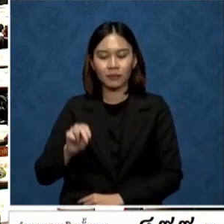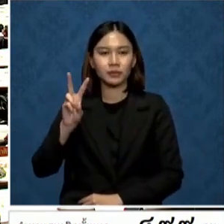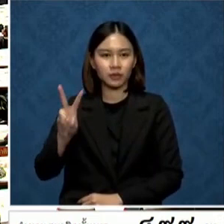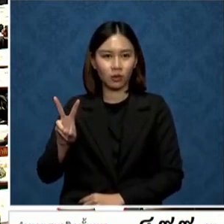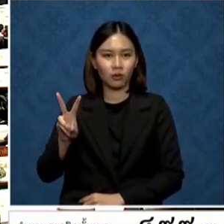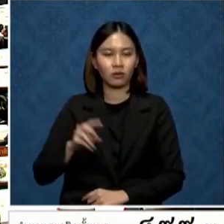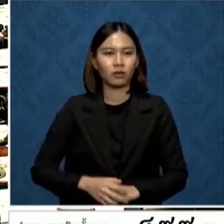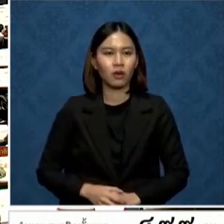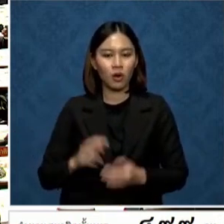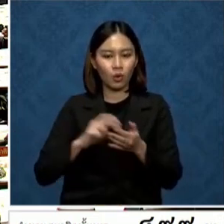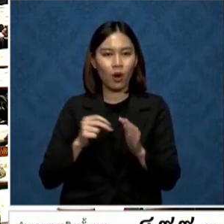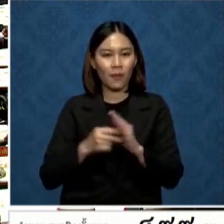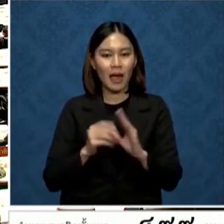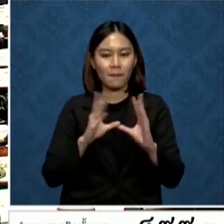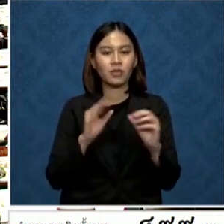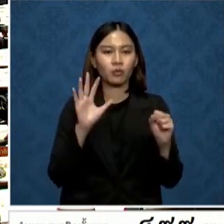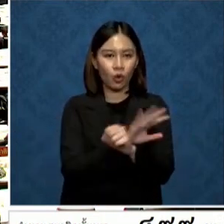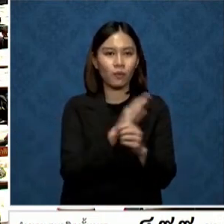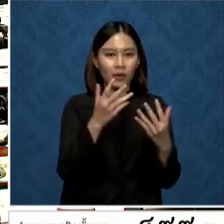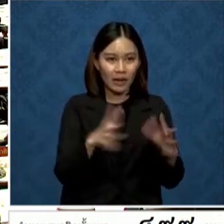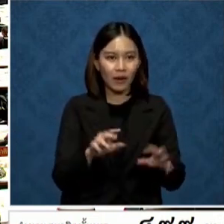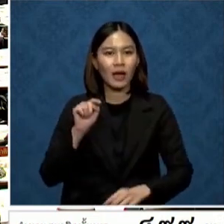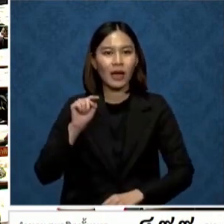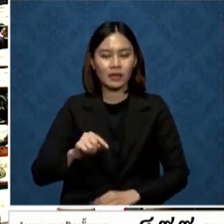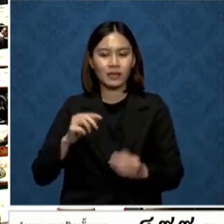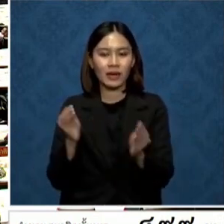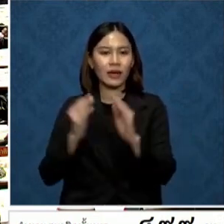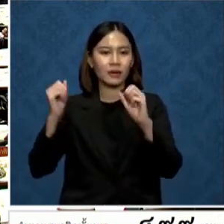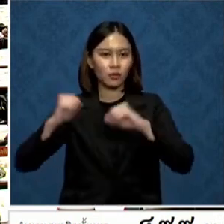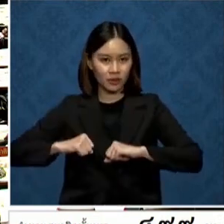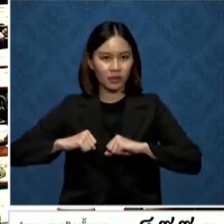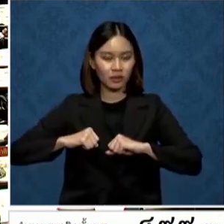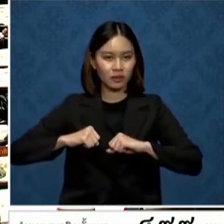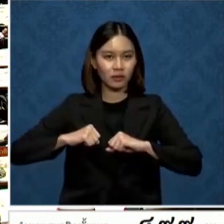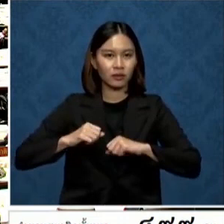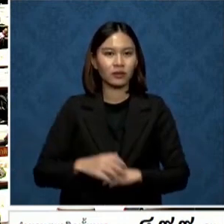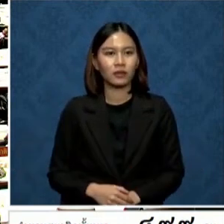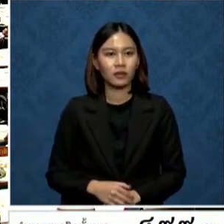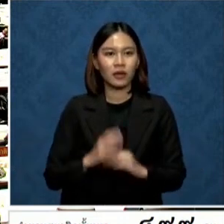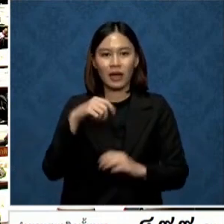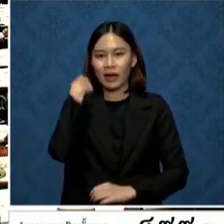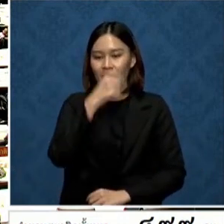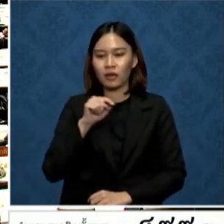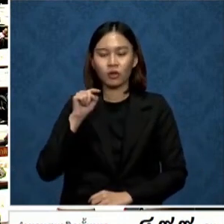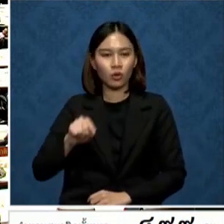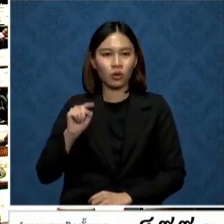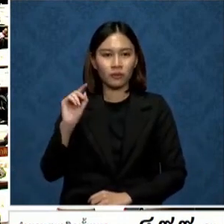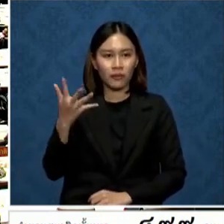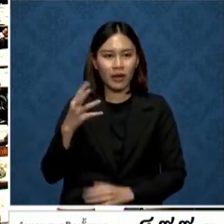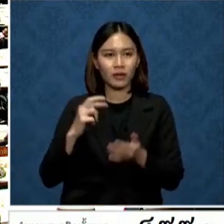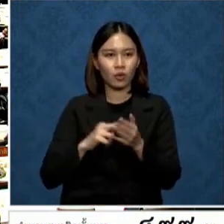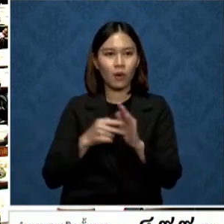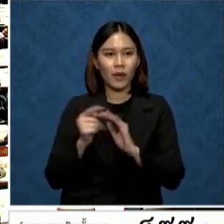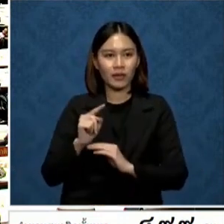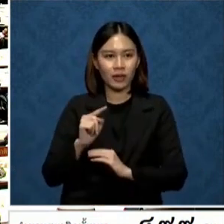332หมายความว่าครบองค์ประชุมไปแล้วนี่คือการลงมติครับลงมติคนที่ไม่กดลงมติหมาย